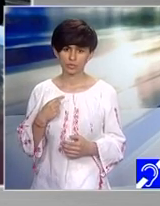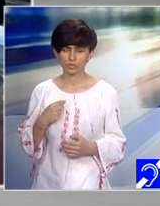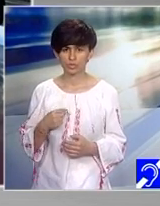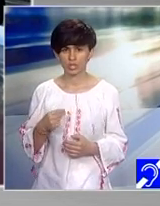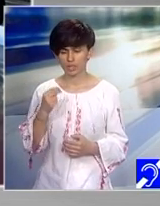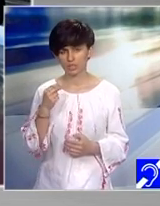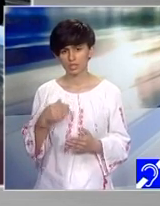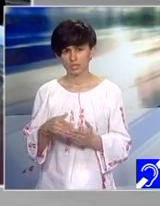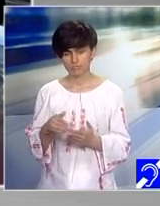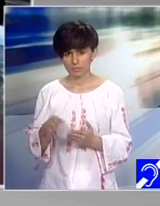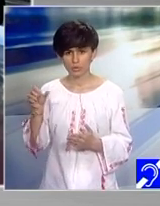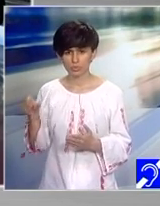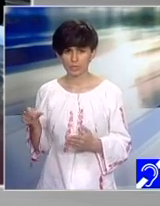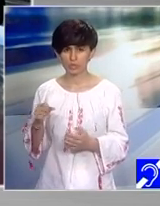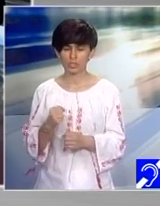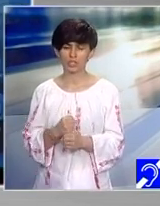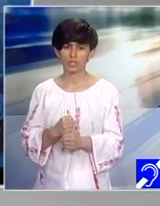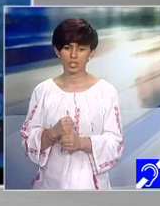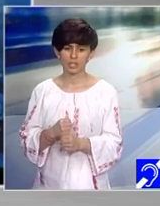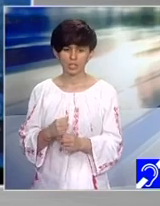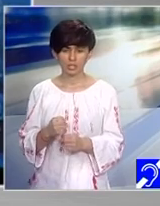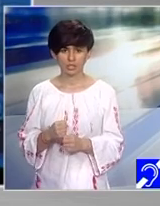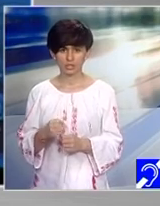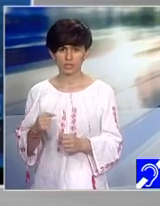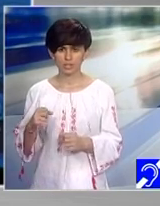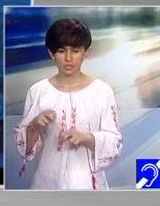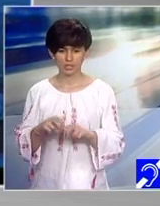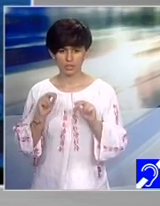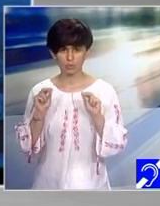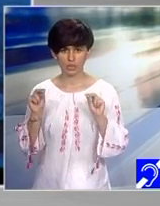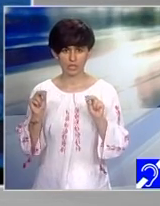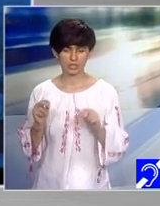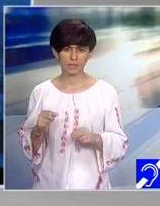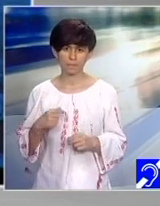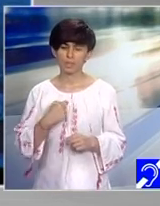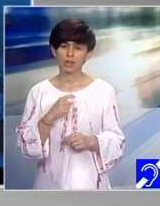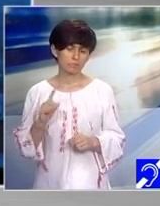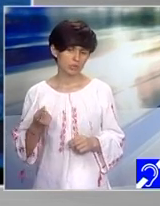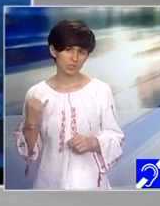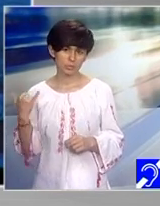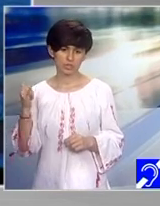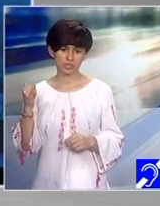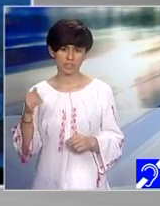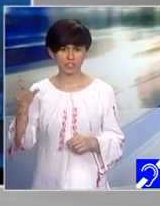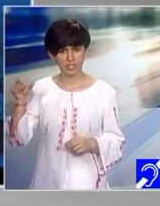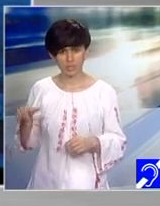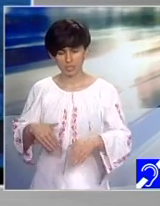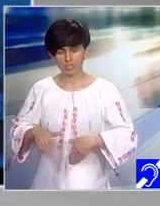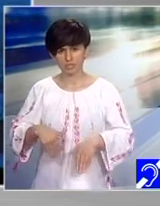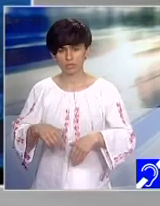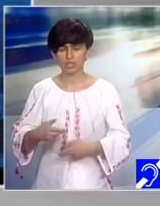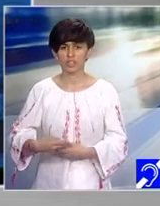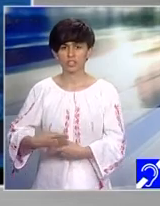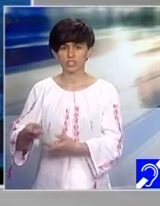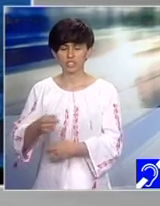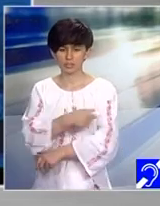de educație sau experți, ci au fost policy makers. Era posibil să vină ministru, și-a trimis consilierul principal, au